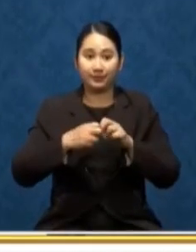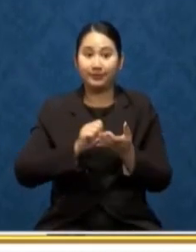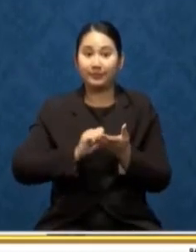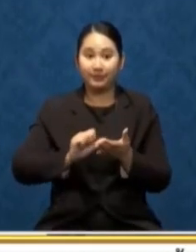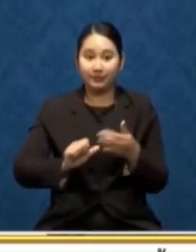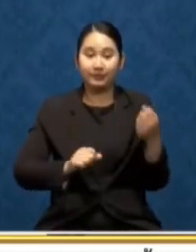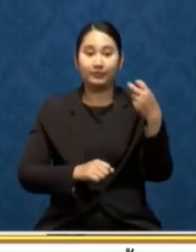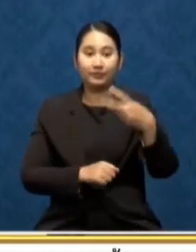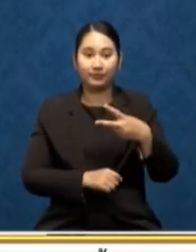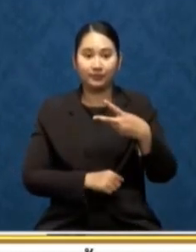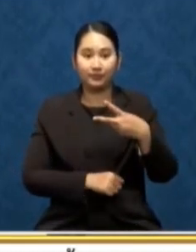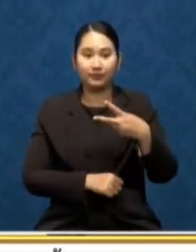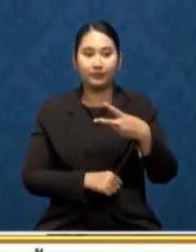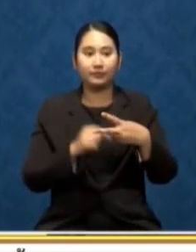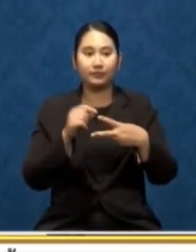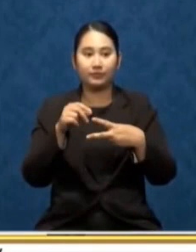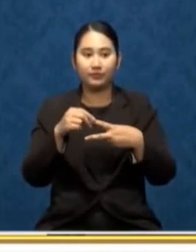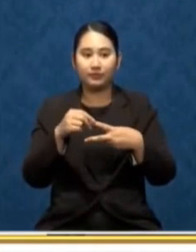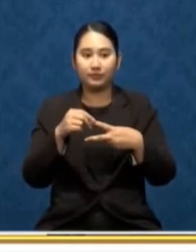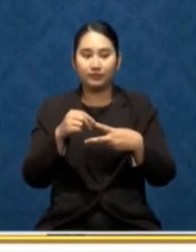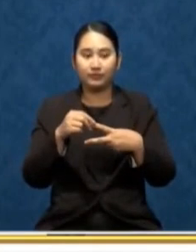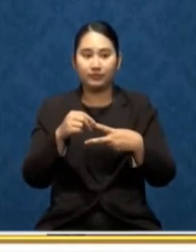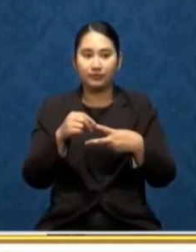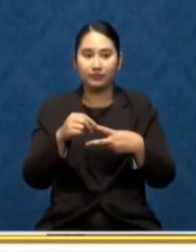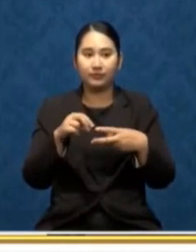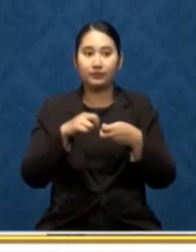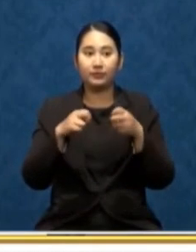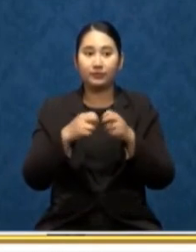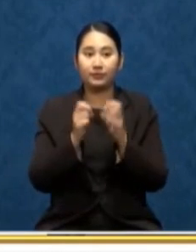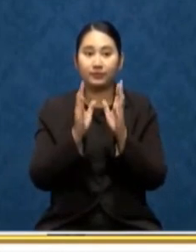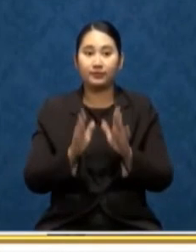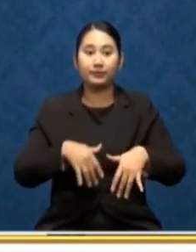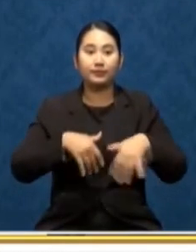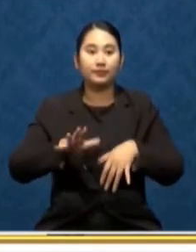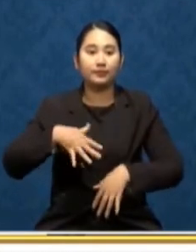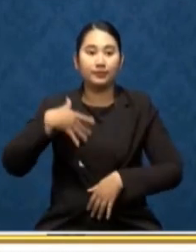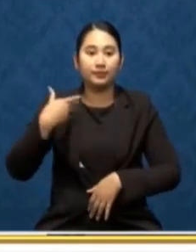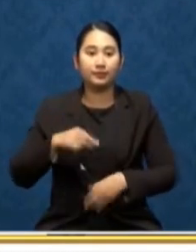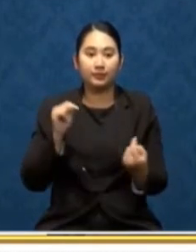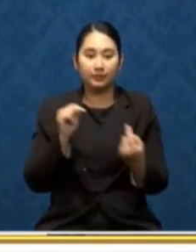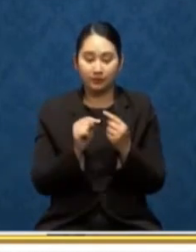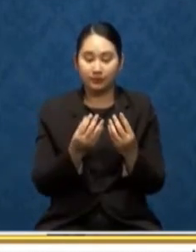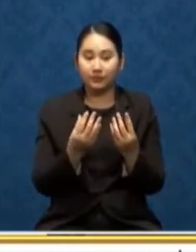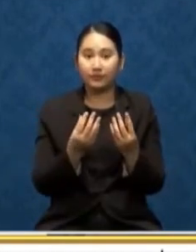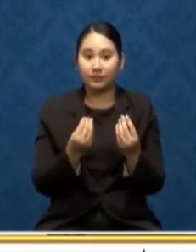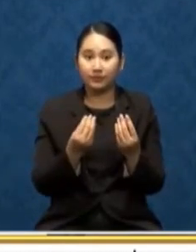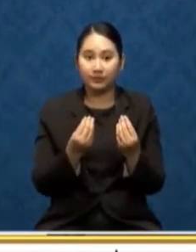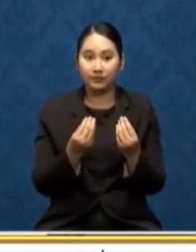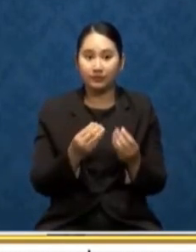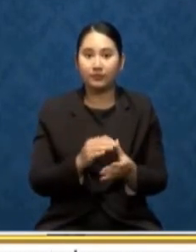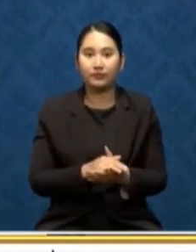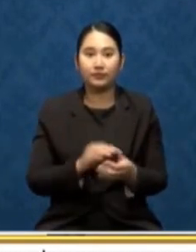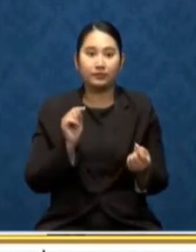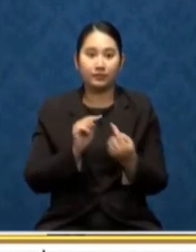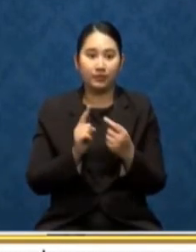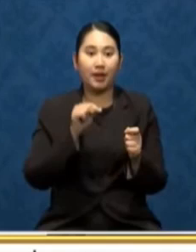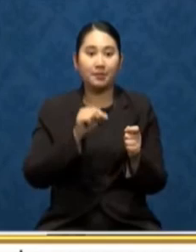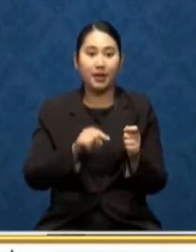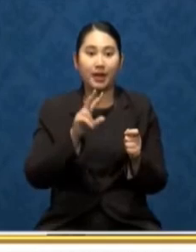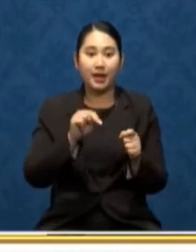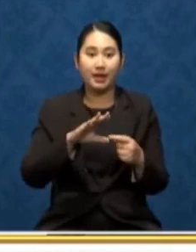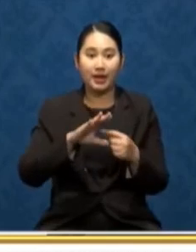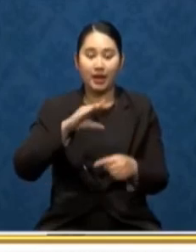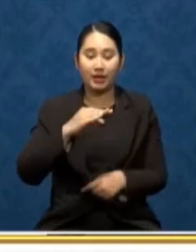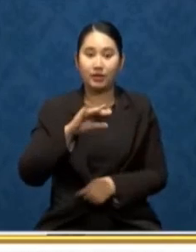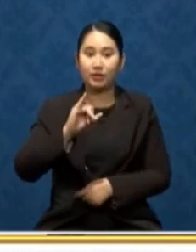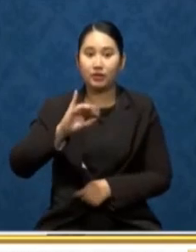2เรื่องหลักด้วยกันค่ะเรื่องแรกปัญหาความเดือดร้อนเกี่ยวกับสิทธิ์ในที่ดินทำกินบริเวณพื้นที่อำเภอนายงหลายต